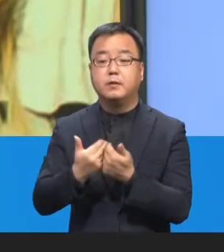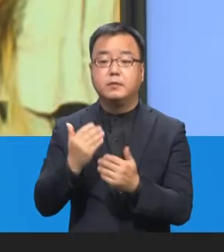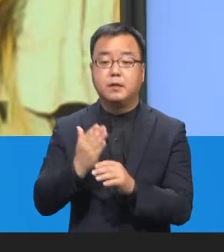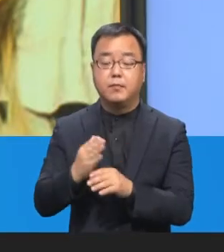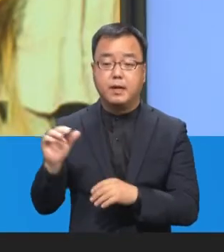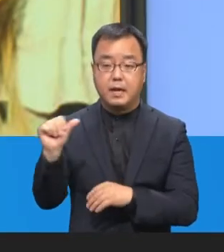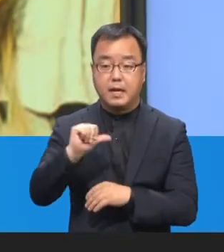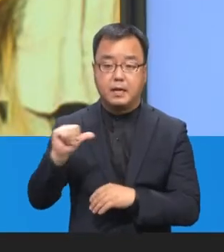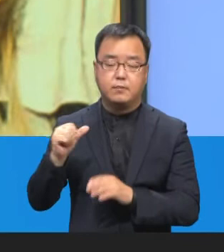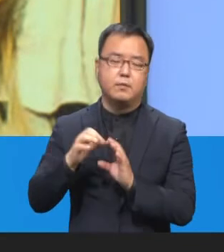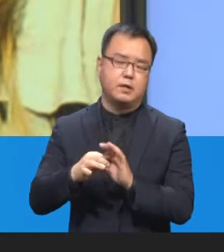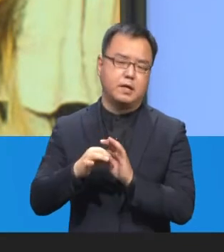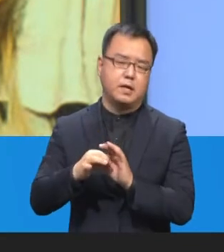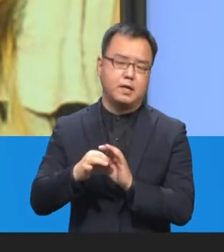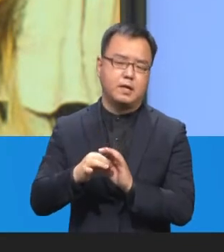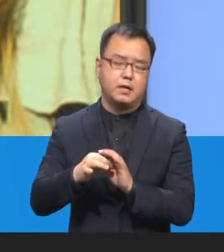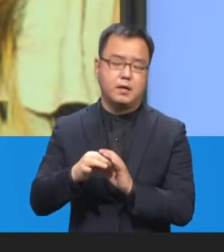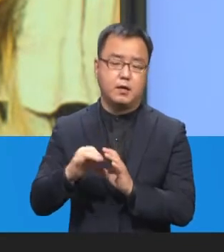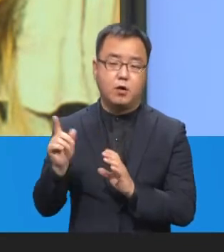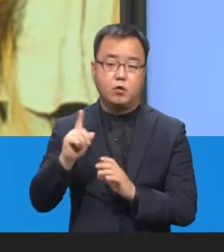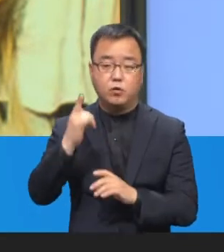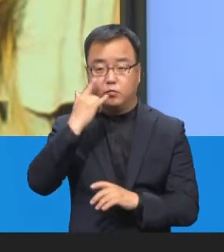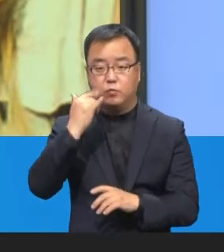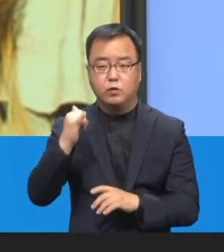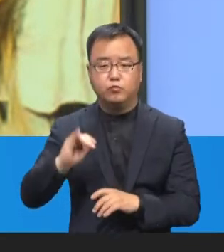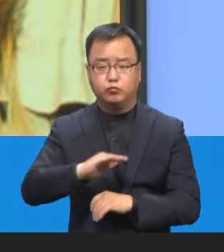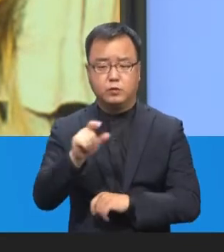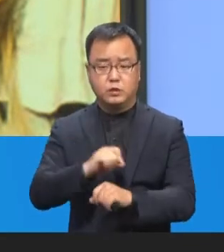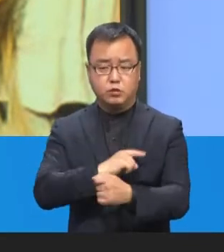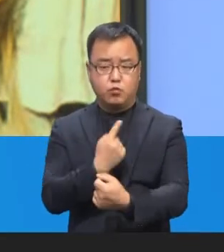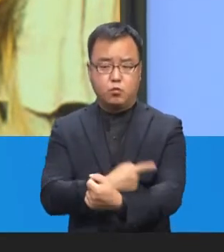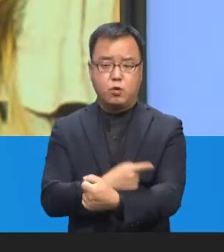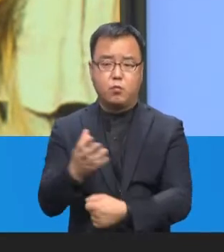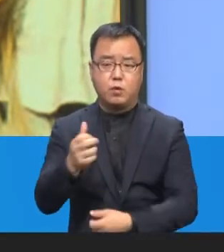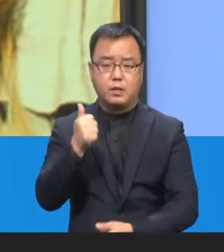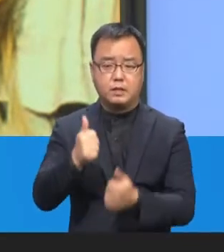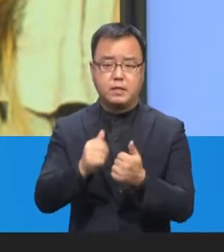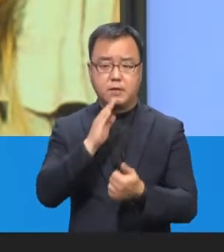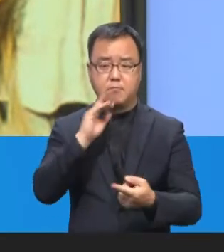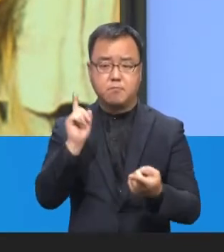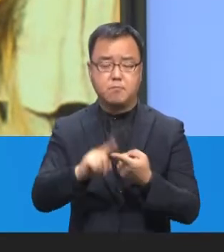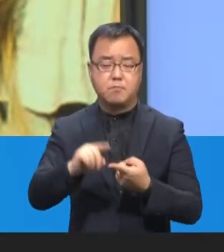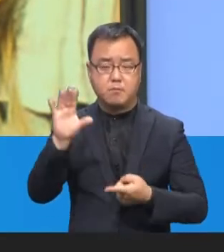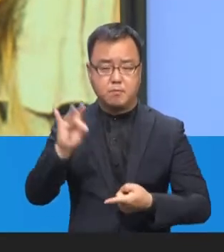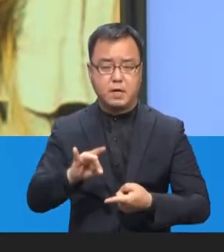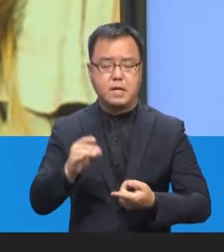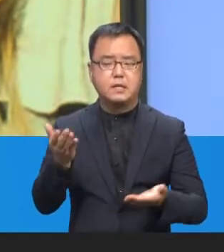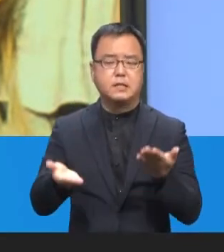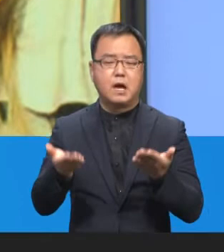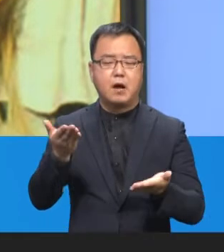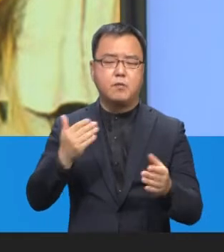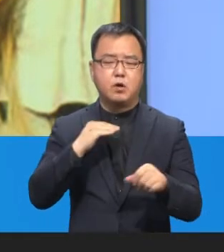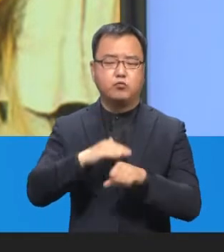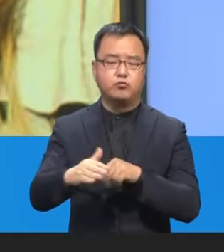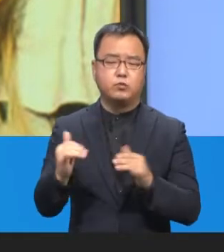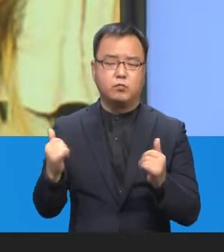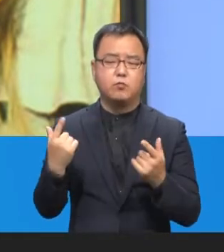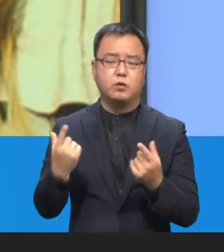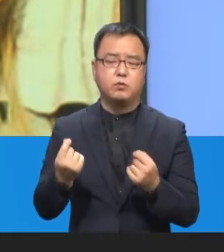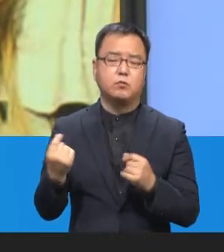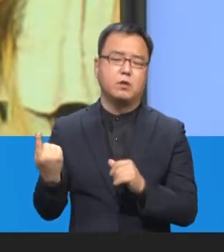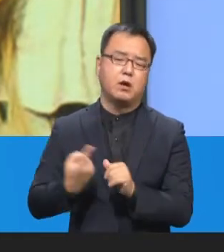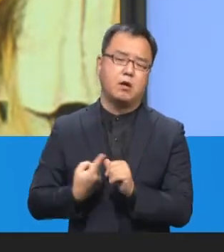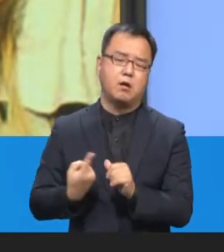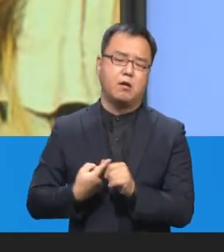계 미국인 학생의 한 학부모는 우리가 마치 특권을 가진 시험 최적화 인종이 자 차별 주의자 인양 손가락질 을 당했다 고